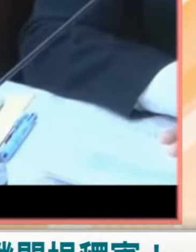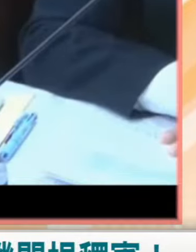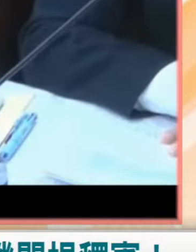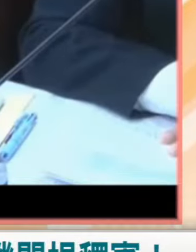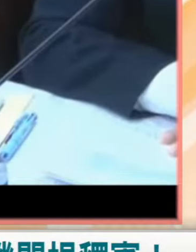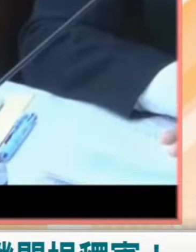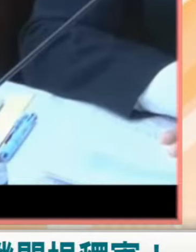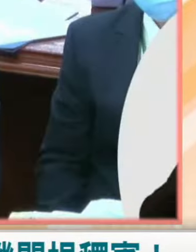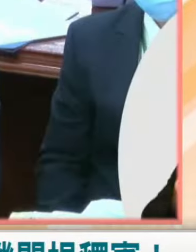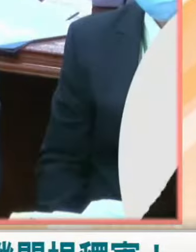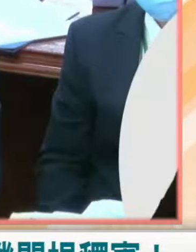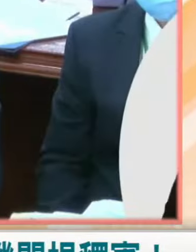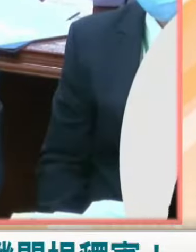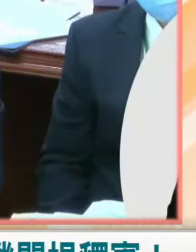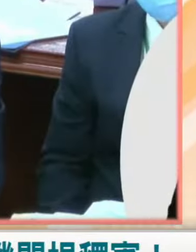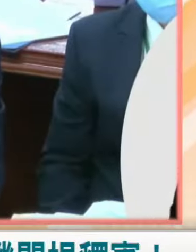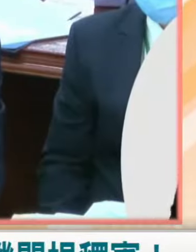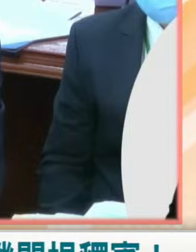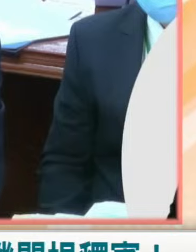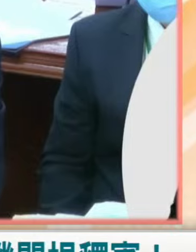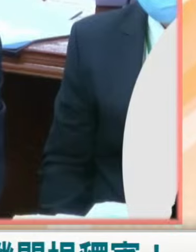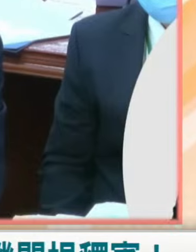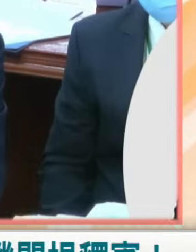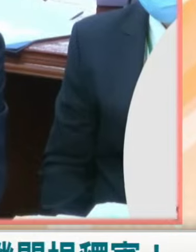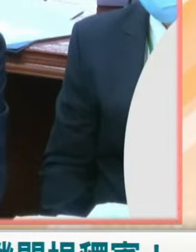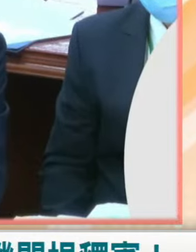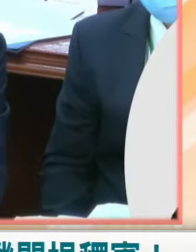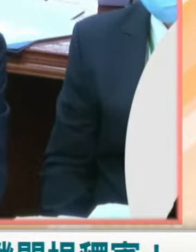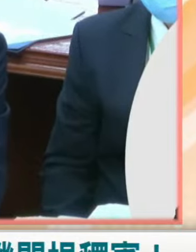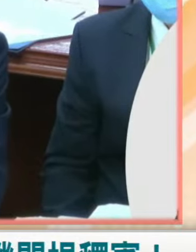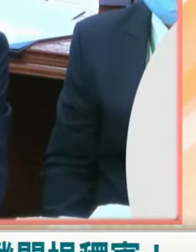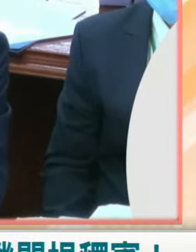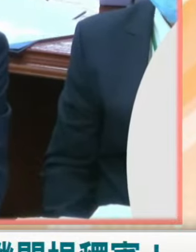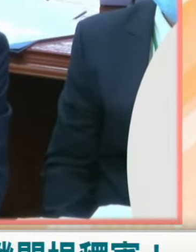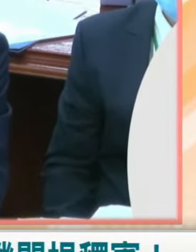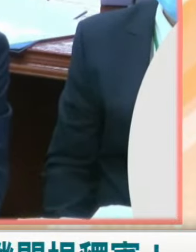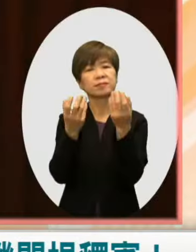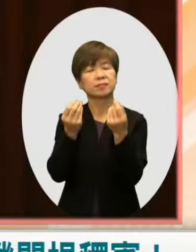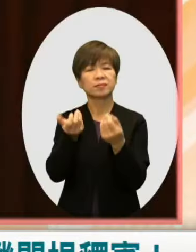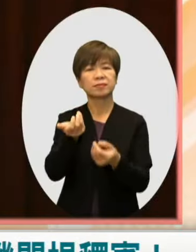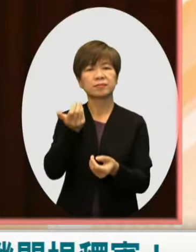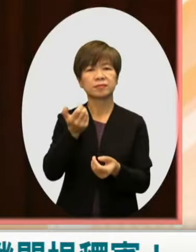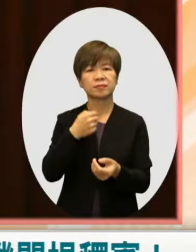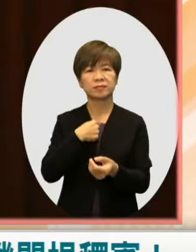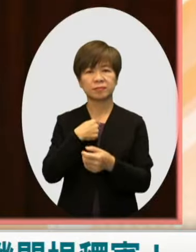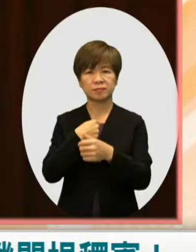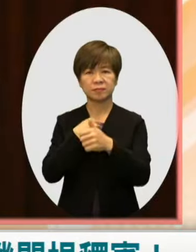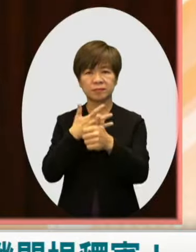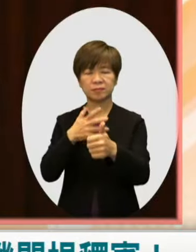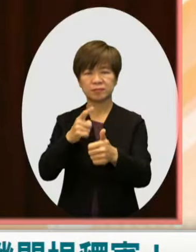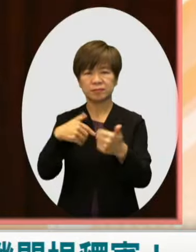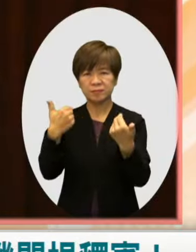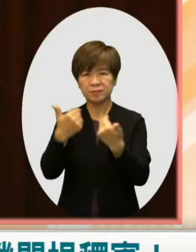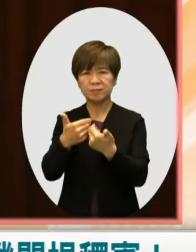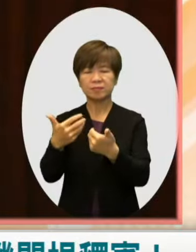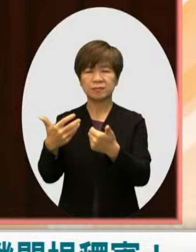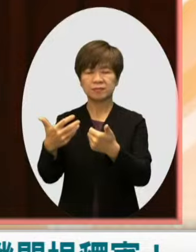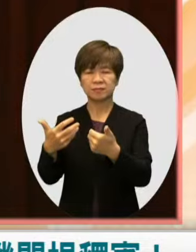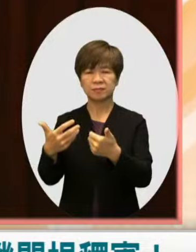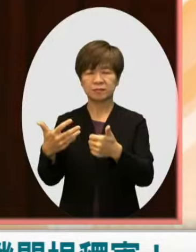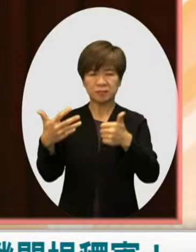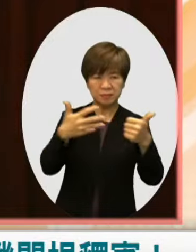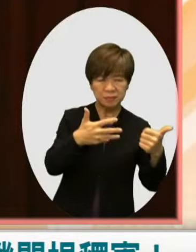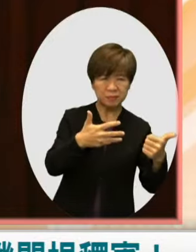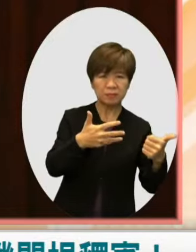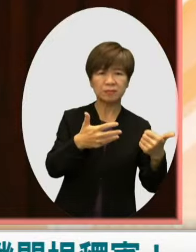是伫咧迄个大法官吼，迄个空间。十五个大法官摆伫遐，互你有时间。 大家都是实力非常坚强的。 咱卖